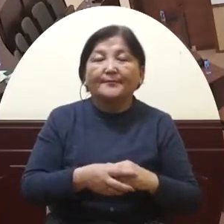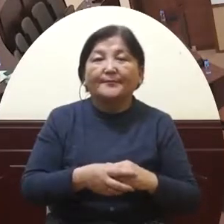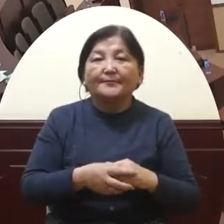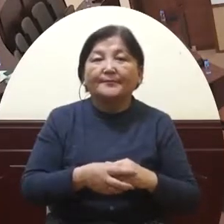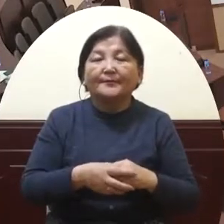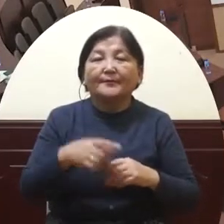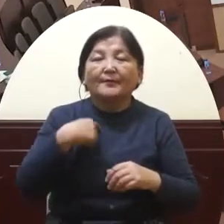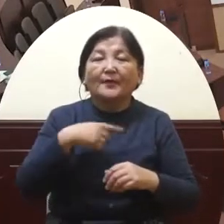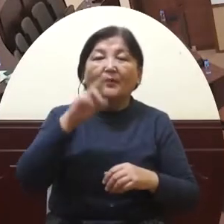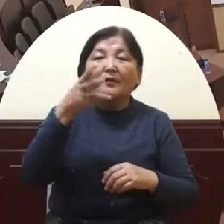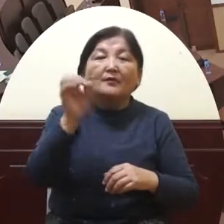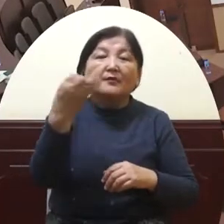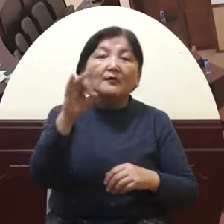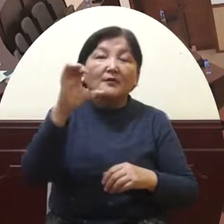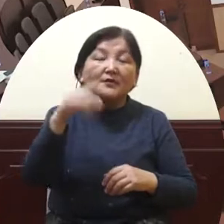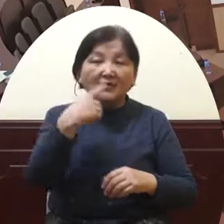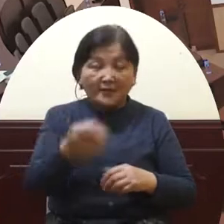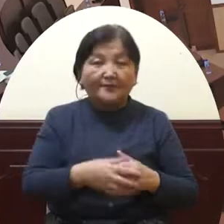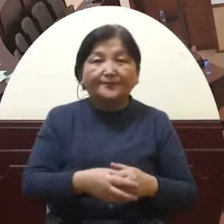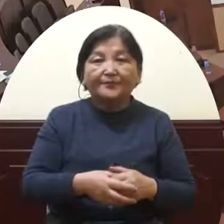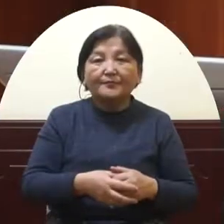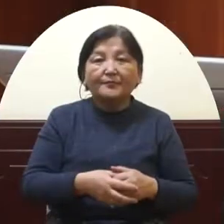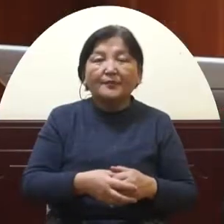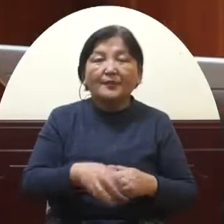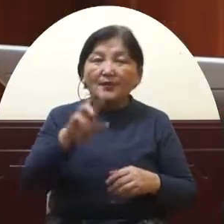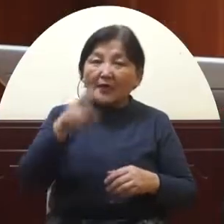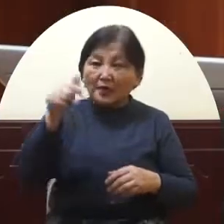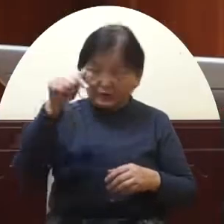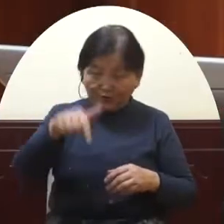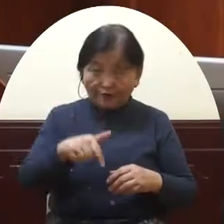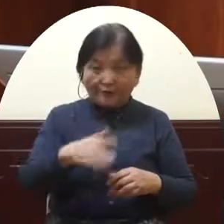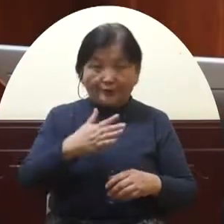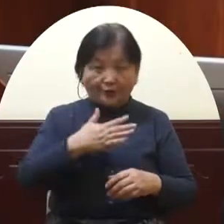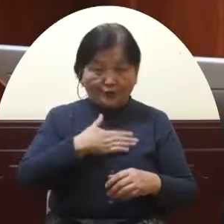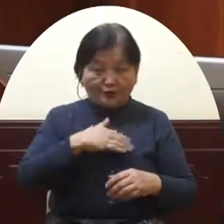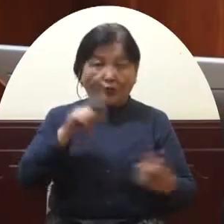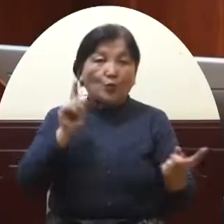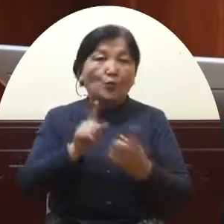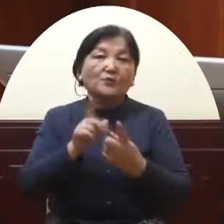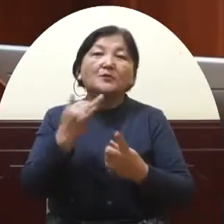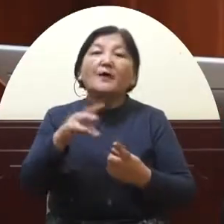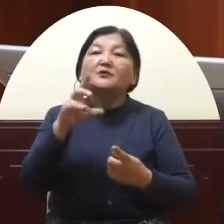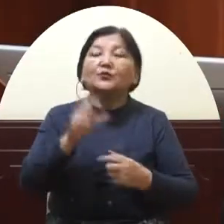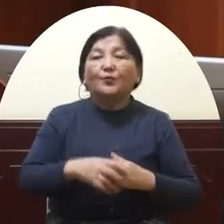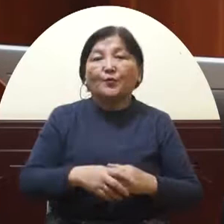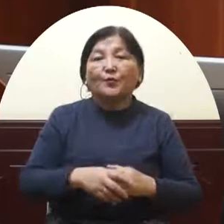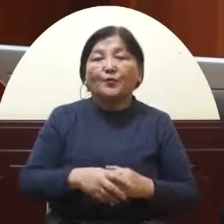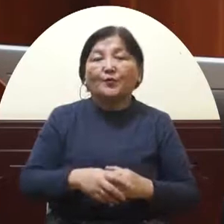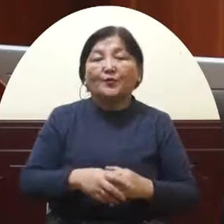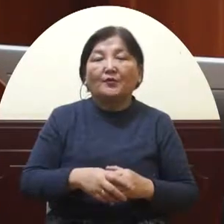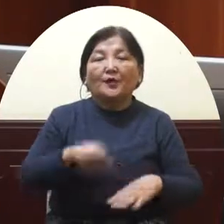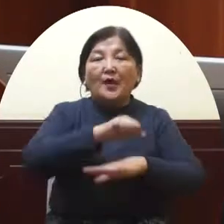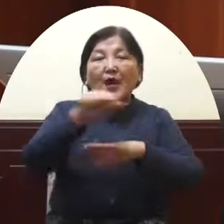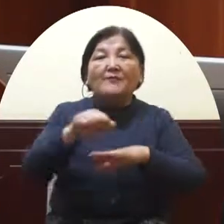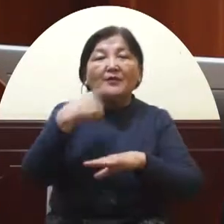Тэг би нэг кейс үүсгэсэн. Хэрэг энэ дээр би одоо яг би өөрөө уулзж ирсэн хүн. Аймгийн би